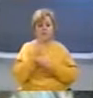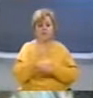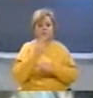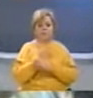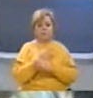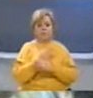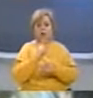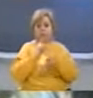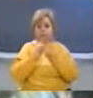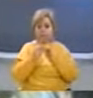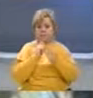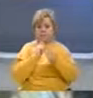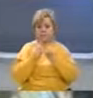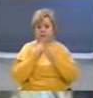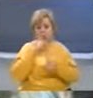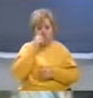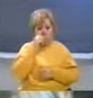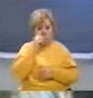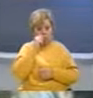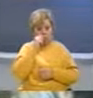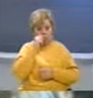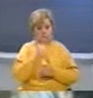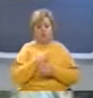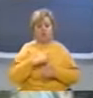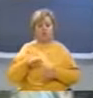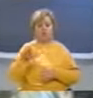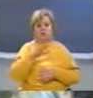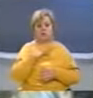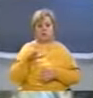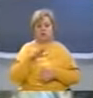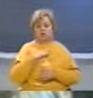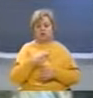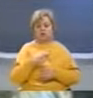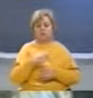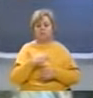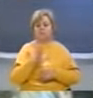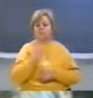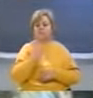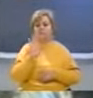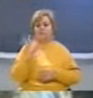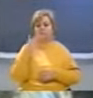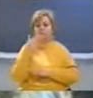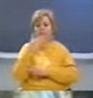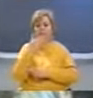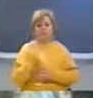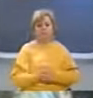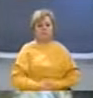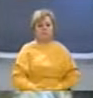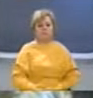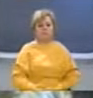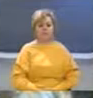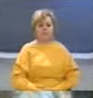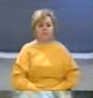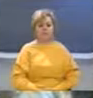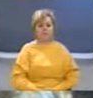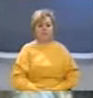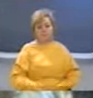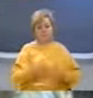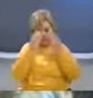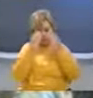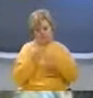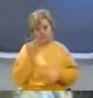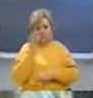në marrëveshje me komunat në territorin e të cilat gjenden ato ndërmarrje. Të nderuar